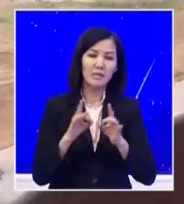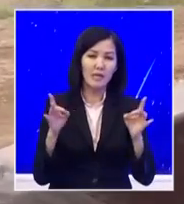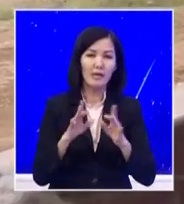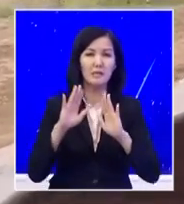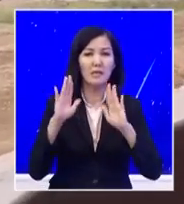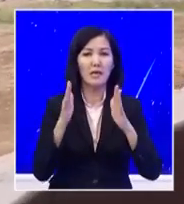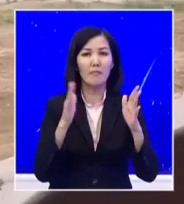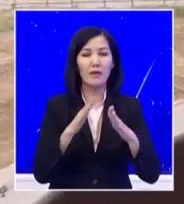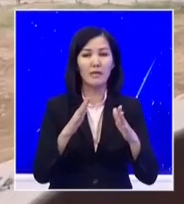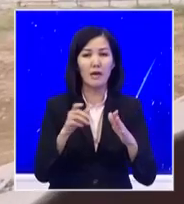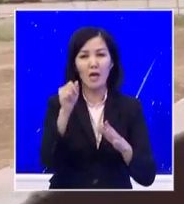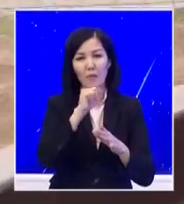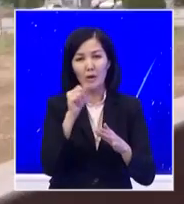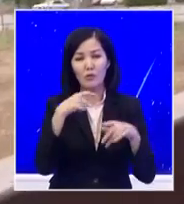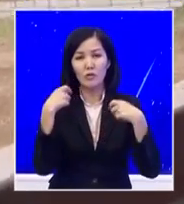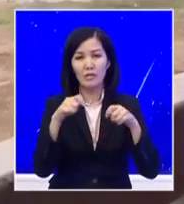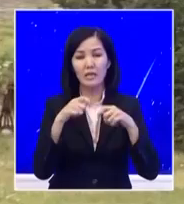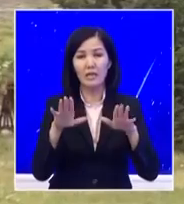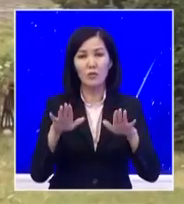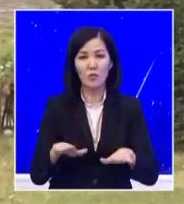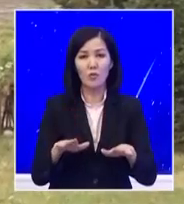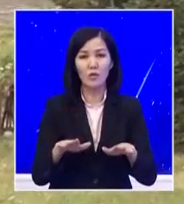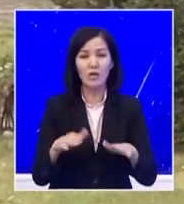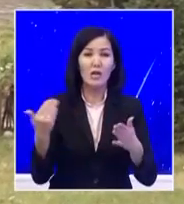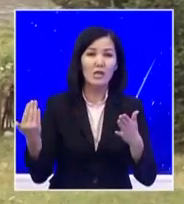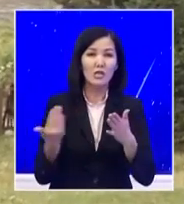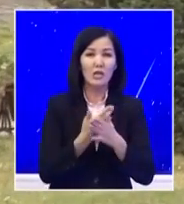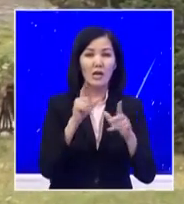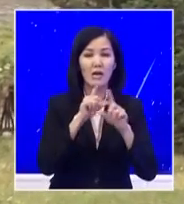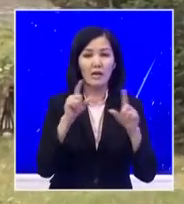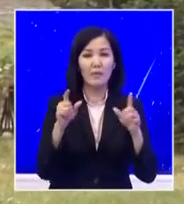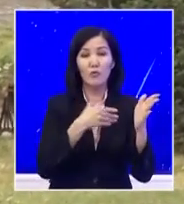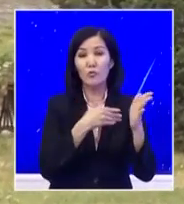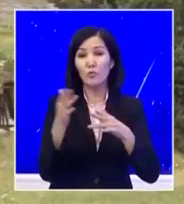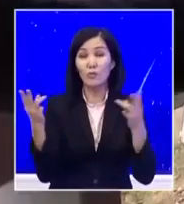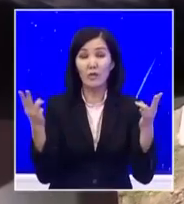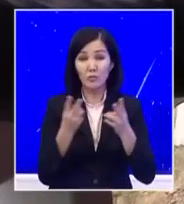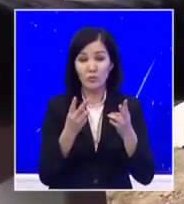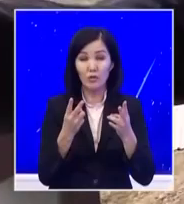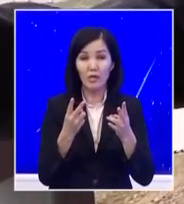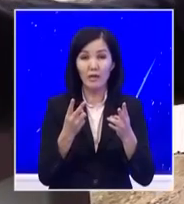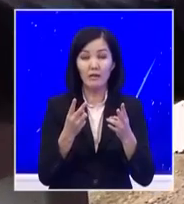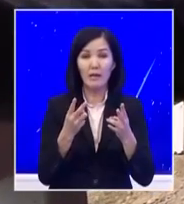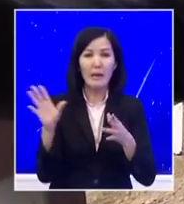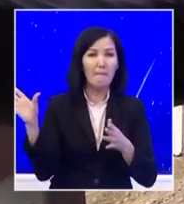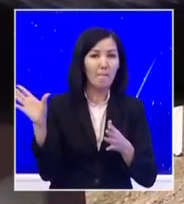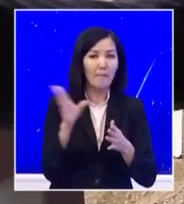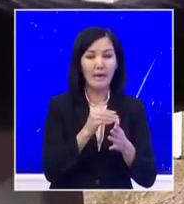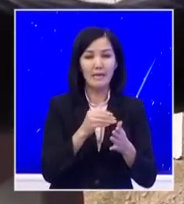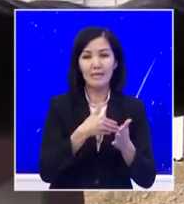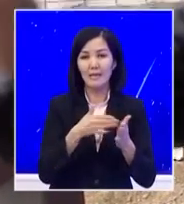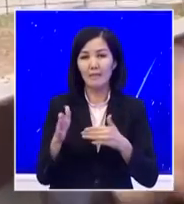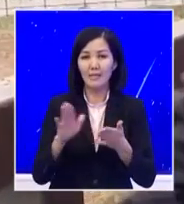саябақтағы балшекер сататын дүңгіршек. Жаңа ғимараттың келбетінде көркінде бұзып тұр. Амандық Баталов біреуінде қалдырмай